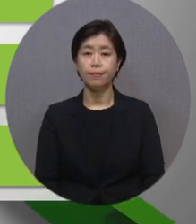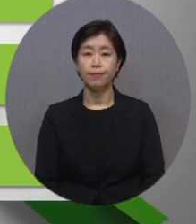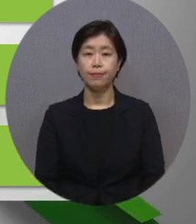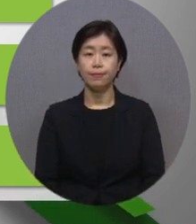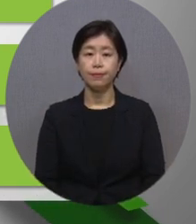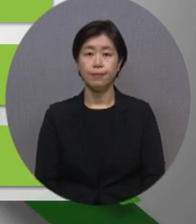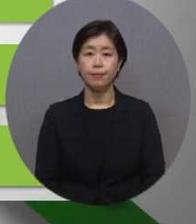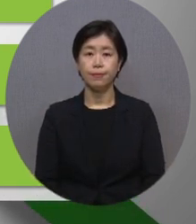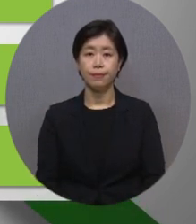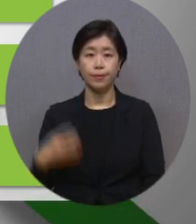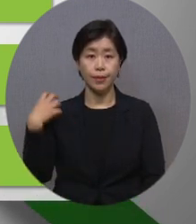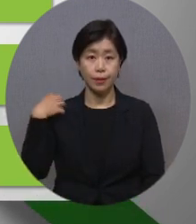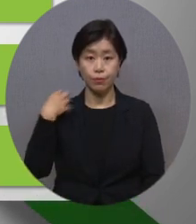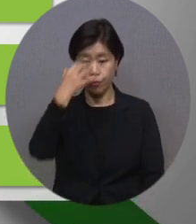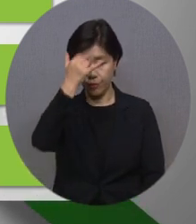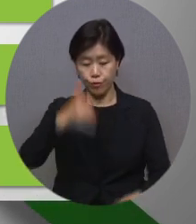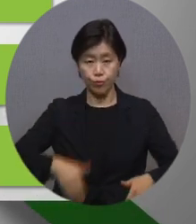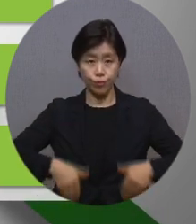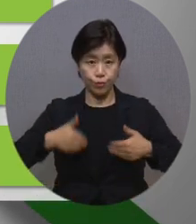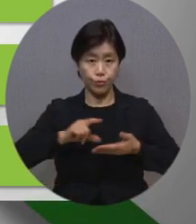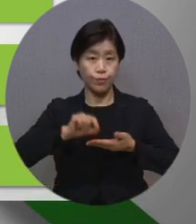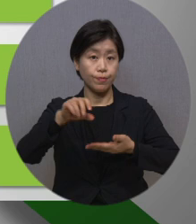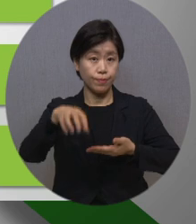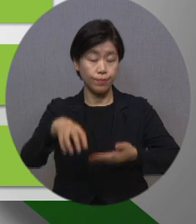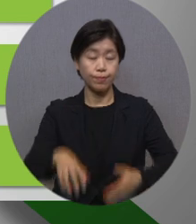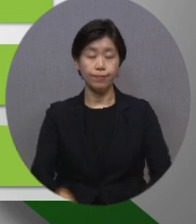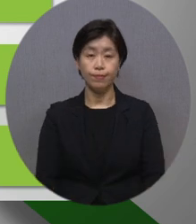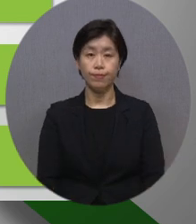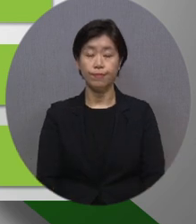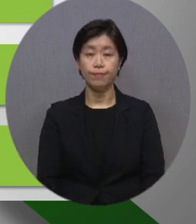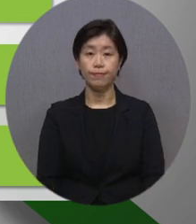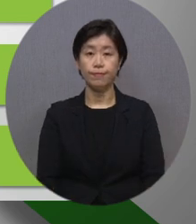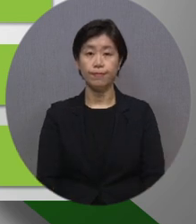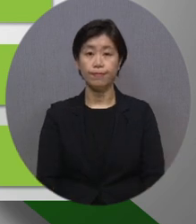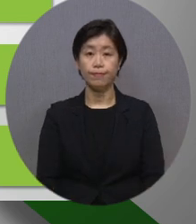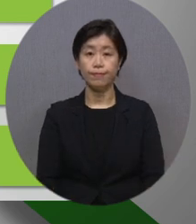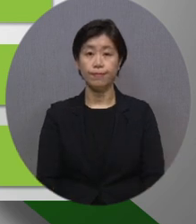채용합니다. 담당 지사는 충남지사입니다.